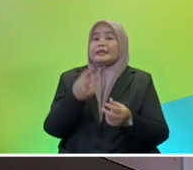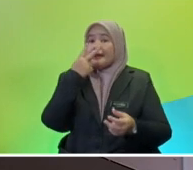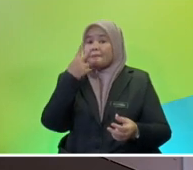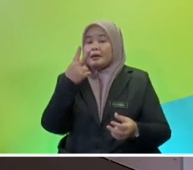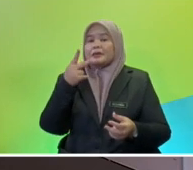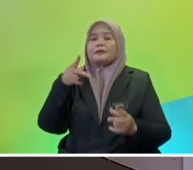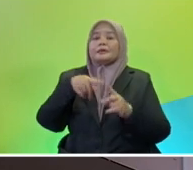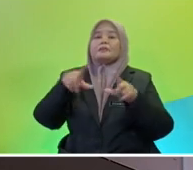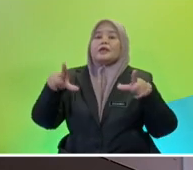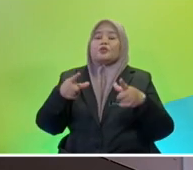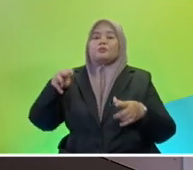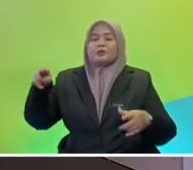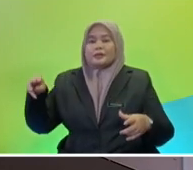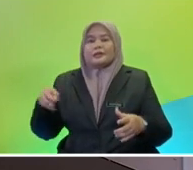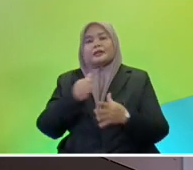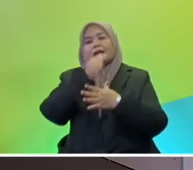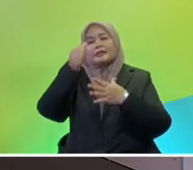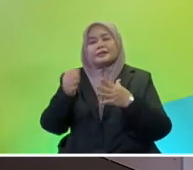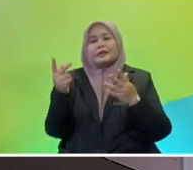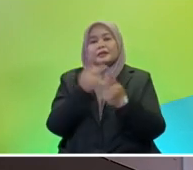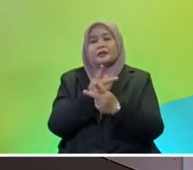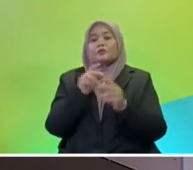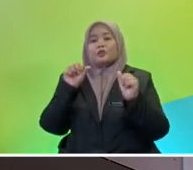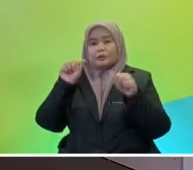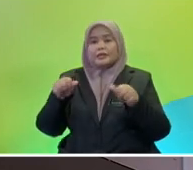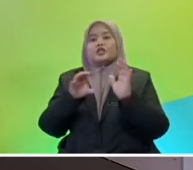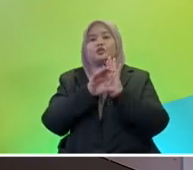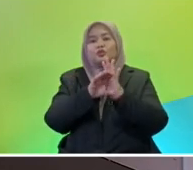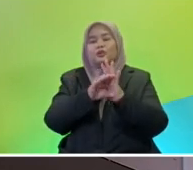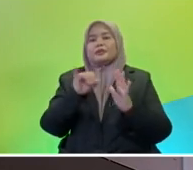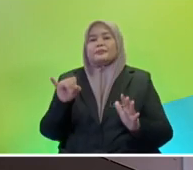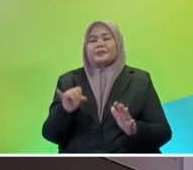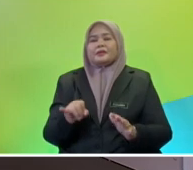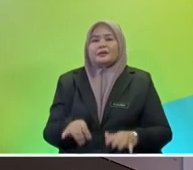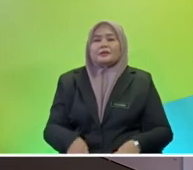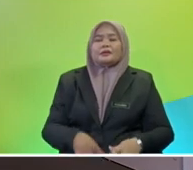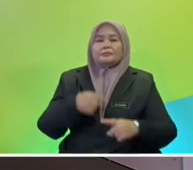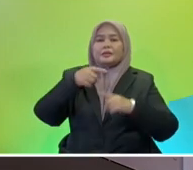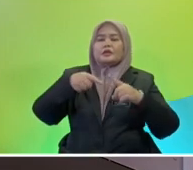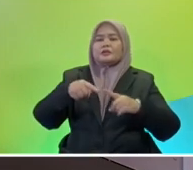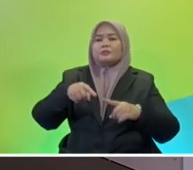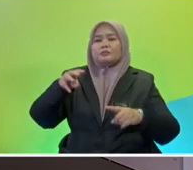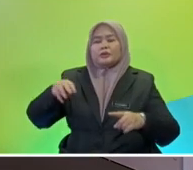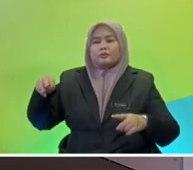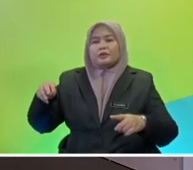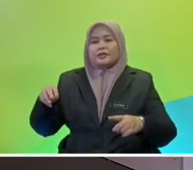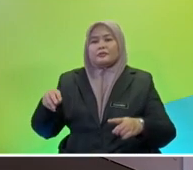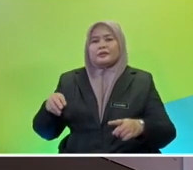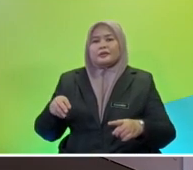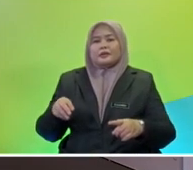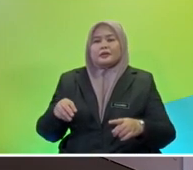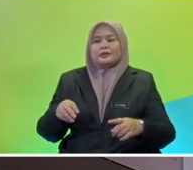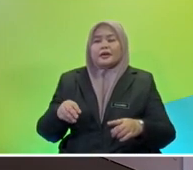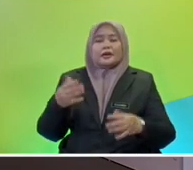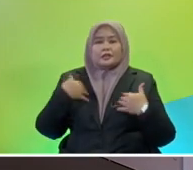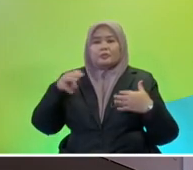perlakuannya dan yang akhir sekali dia boleh dicontohi Ayah ini usah tertarik apabila seorang pelajar Ustadzah DKT boleh